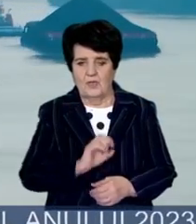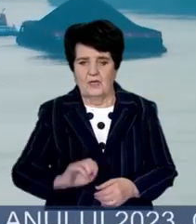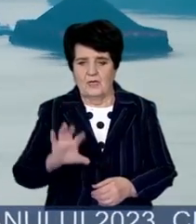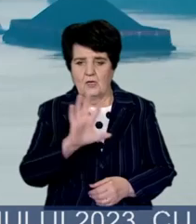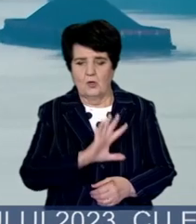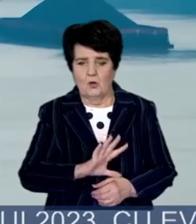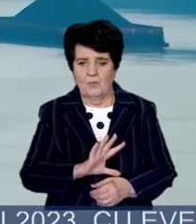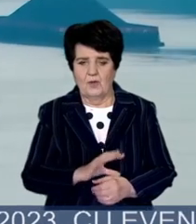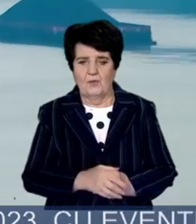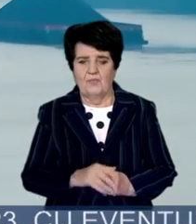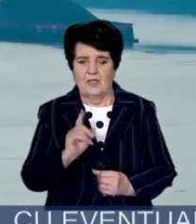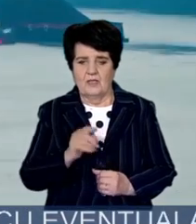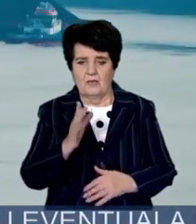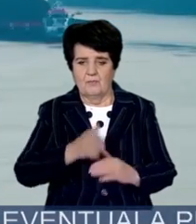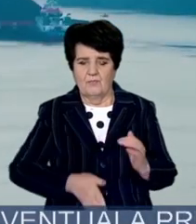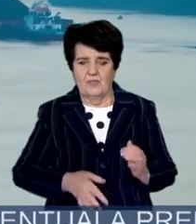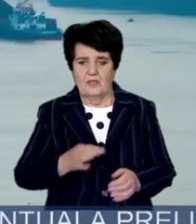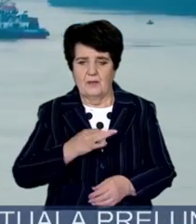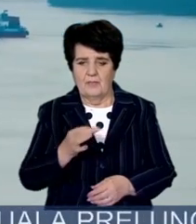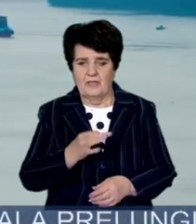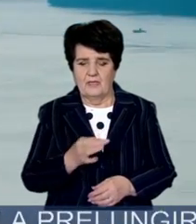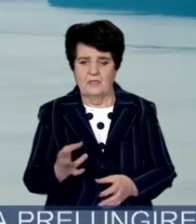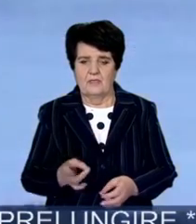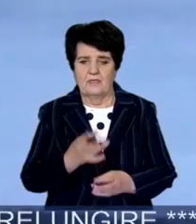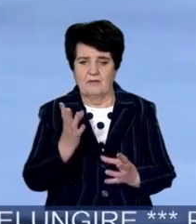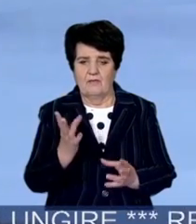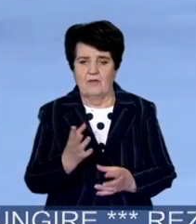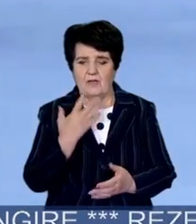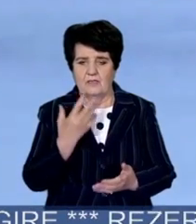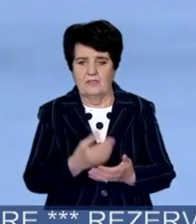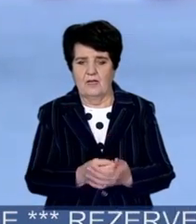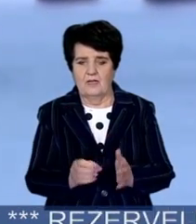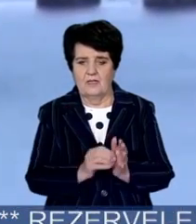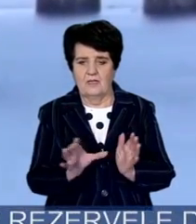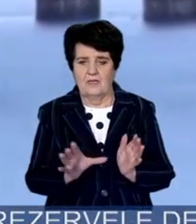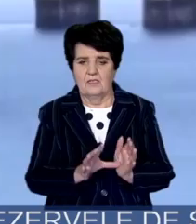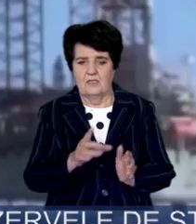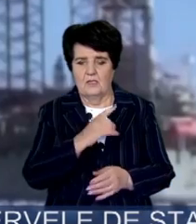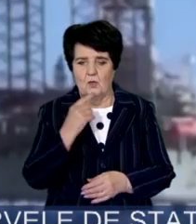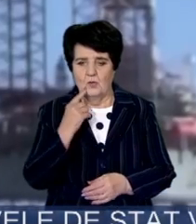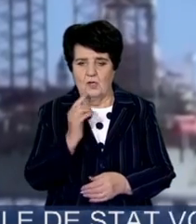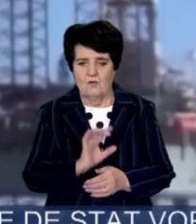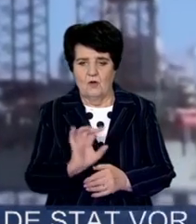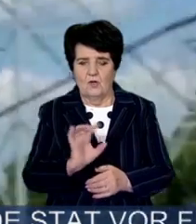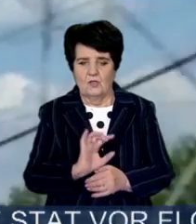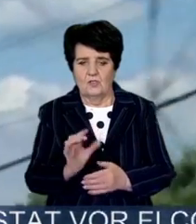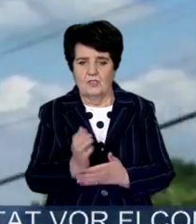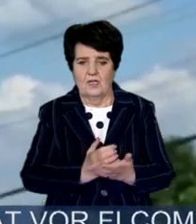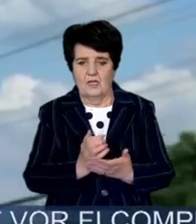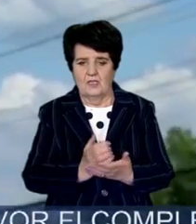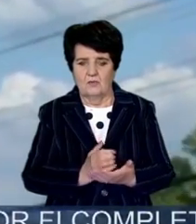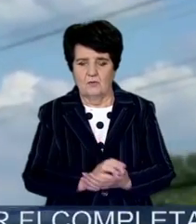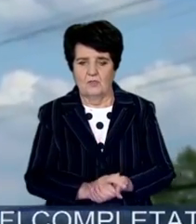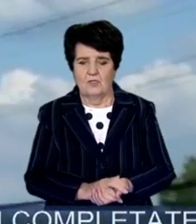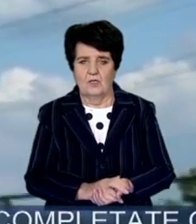în încercarea de a pune capăt dependenței sale de importurile de energie din Rusia, furnizându-i resurse din